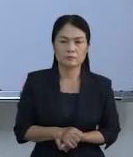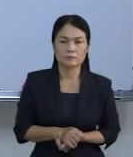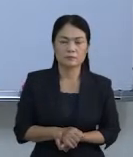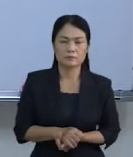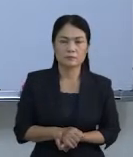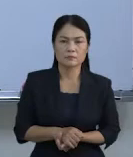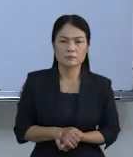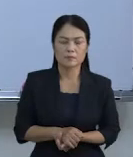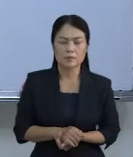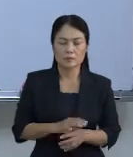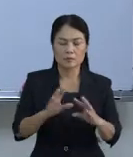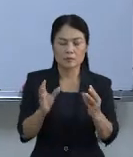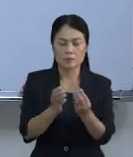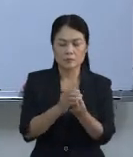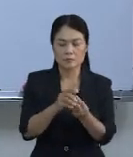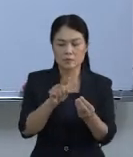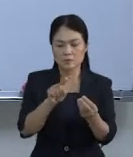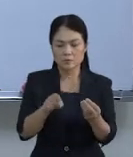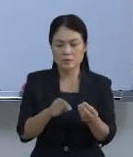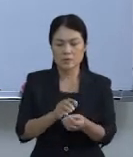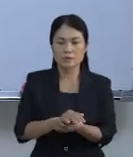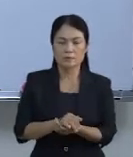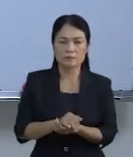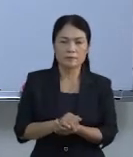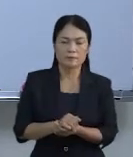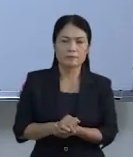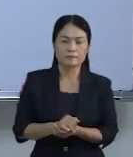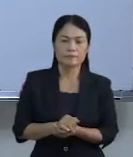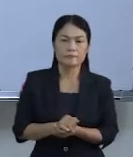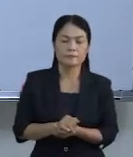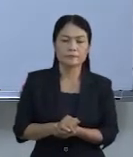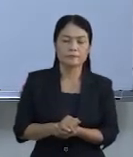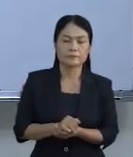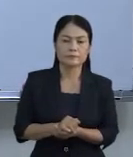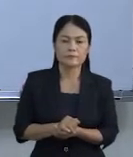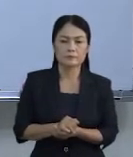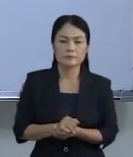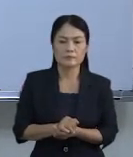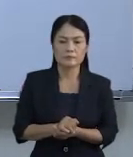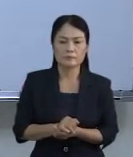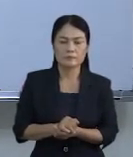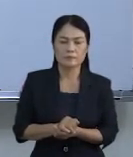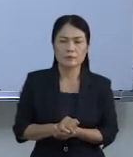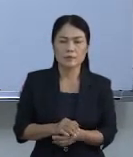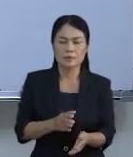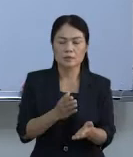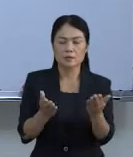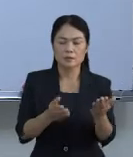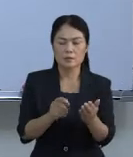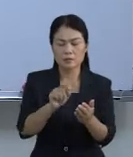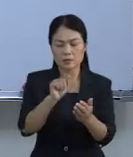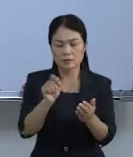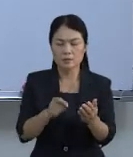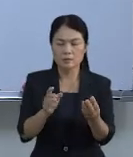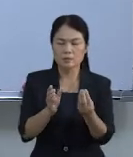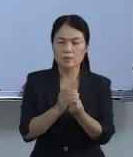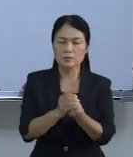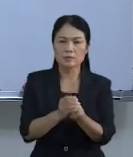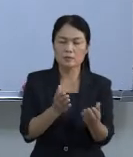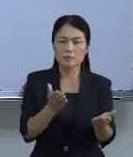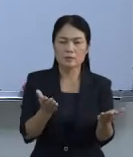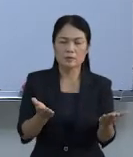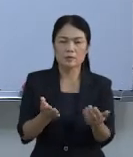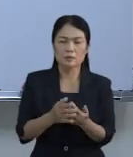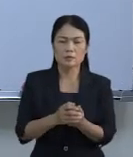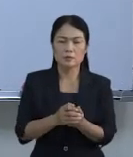và chấm nón tu sập hiện là chấm nón tu sập hiện và chấm nón tu sập hiện trong máy con chấm nón tu sập hiện nữa và chấm nón